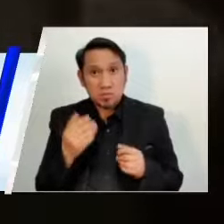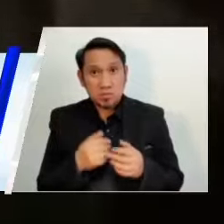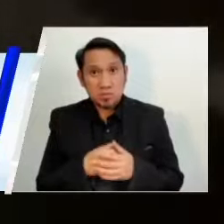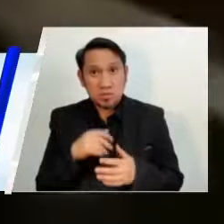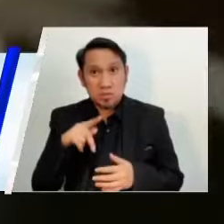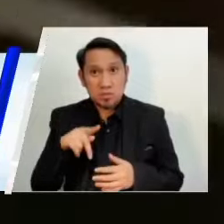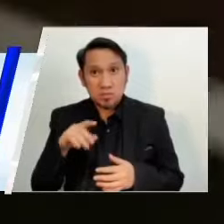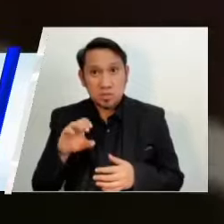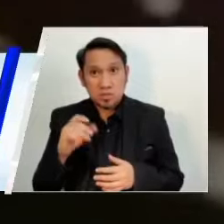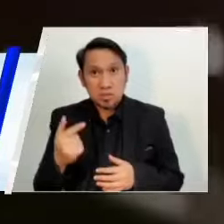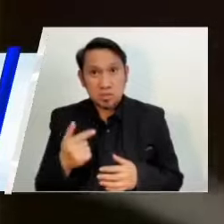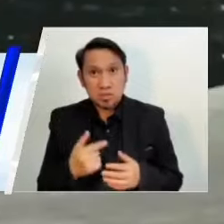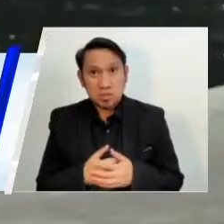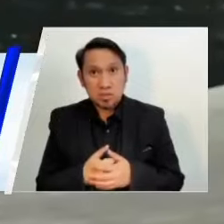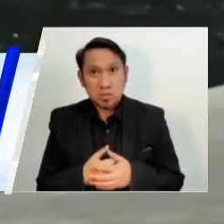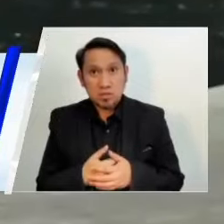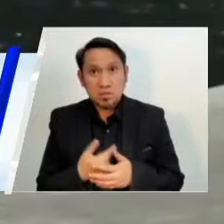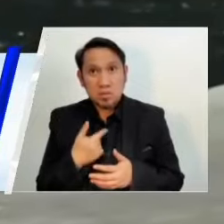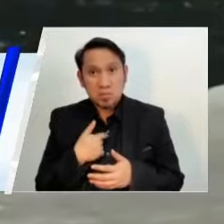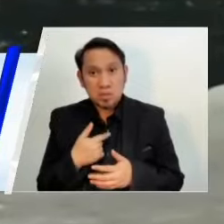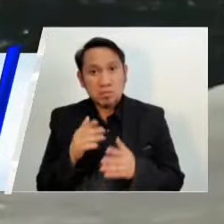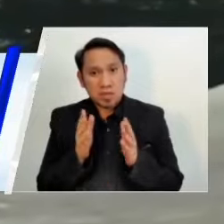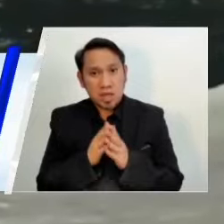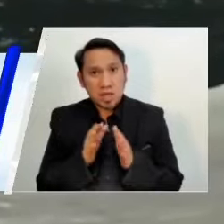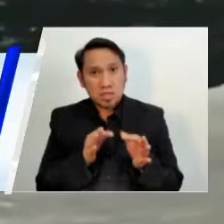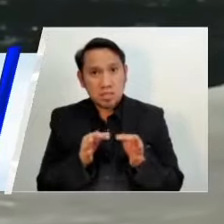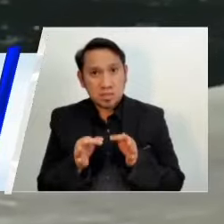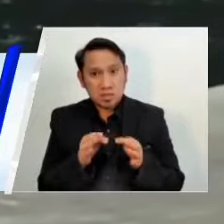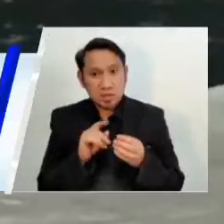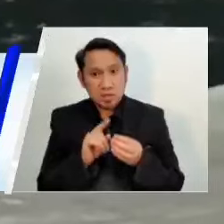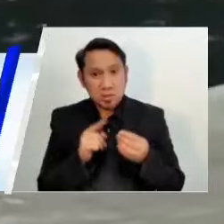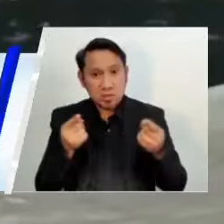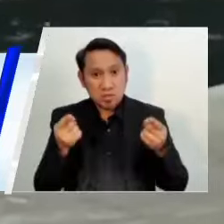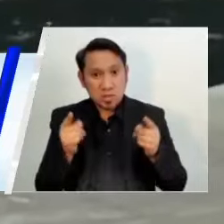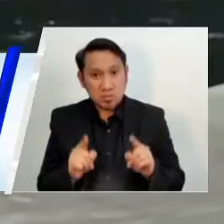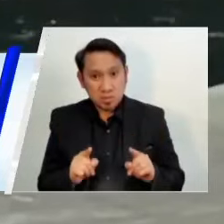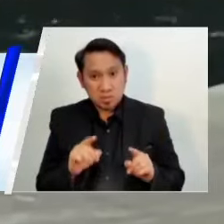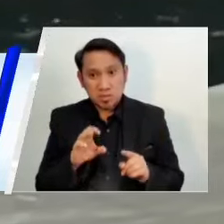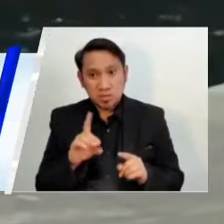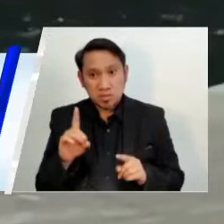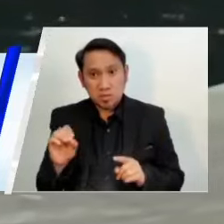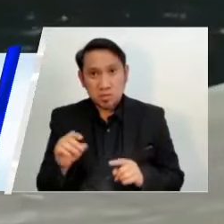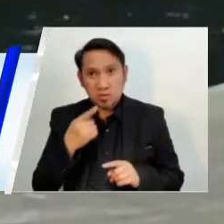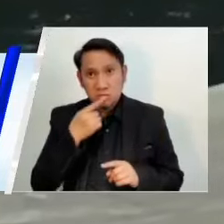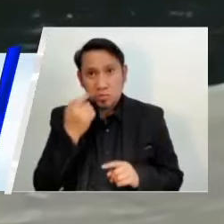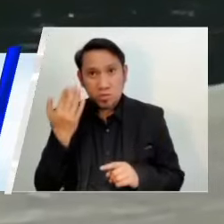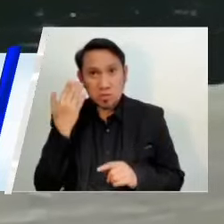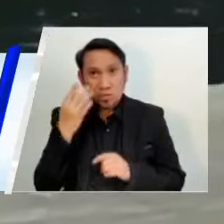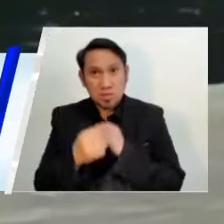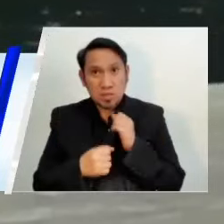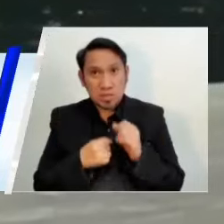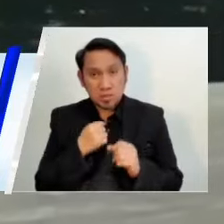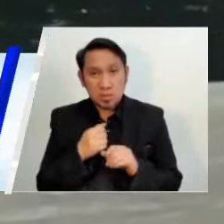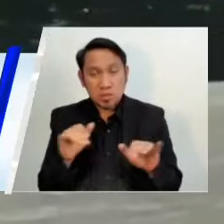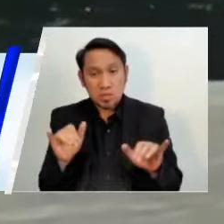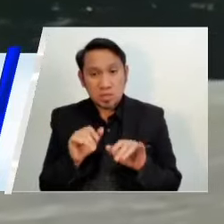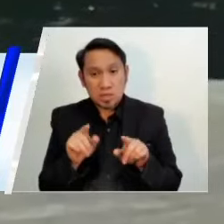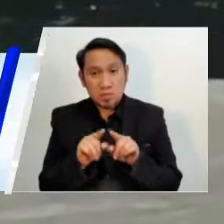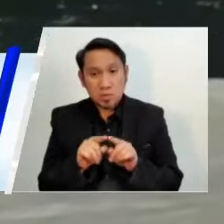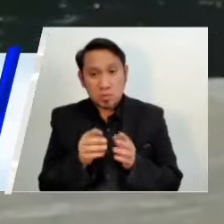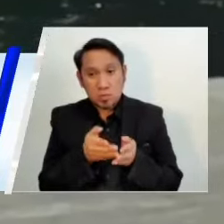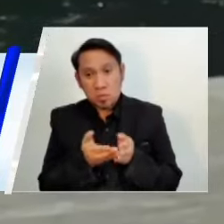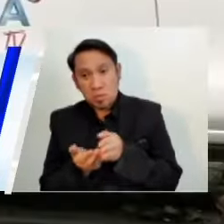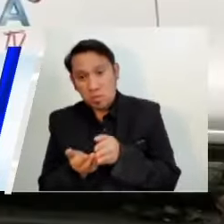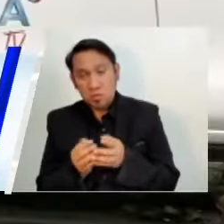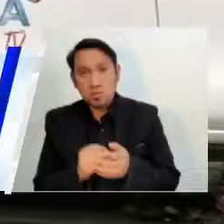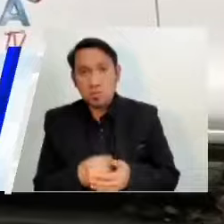pier. Humihingi ng paliwanag sa nangyari ang Cagayan de Oro City Council lalo noong isang taon, tumagilid na rin ang barko. Ayon